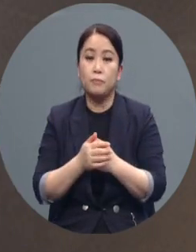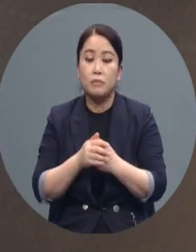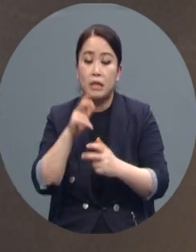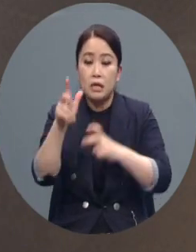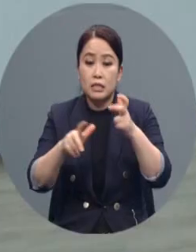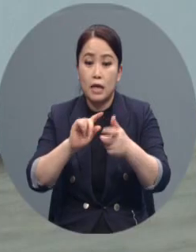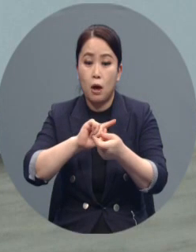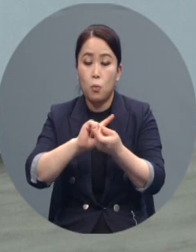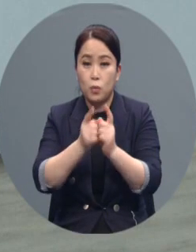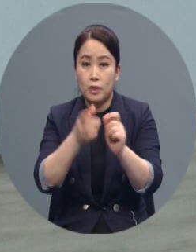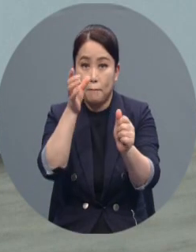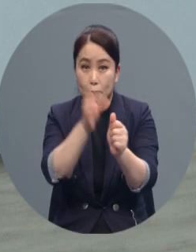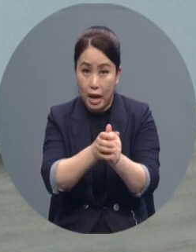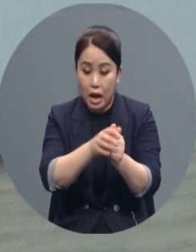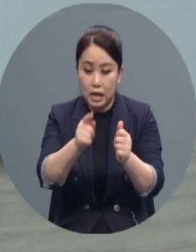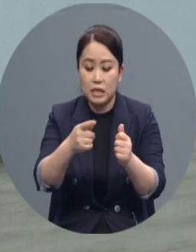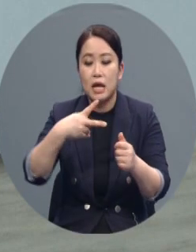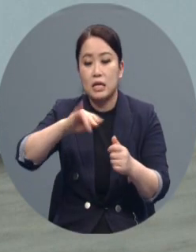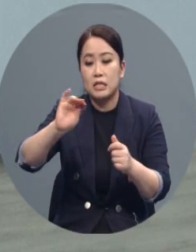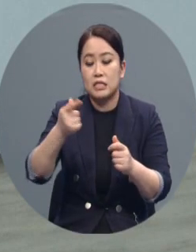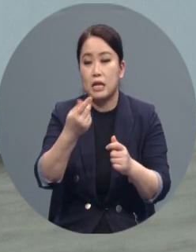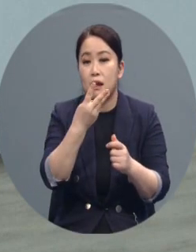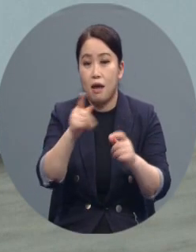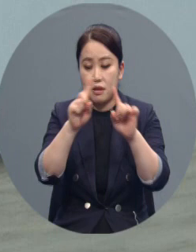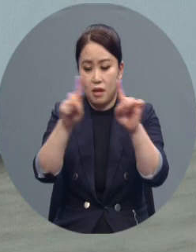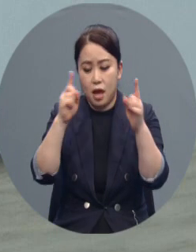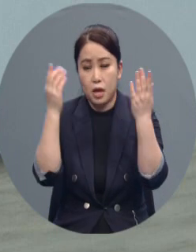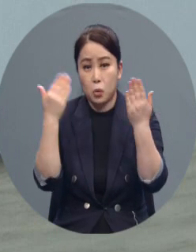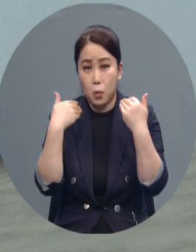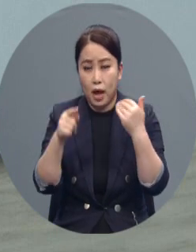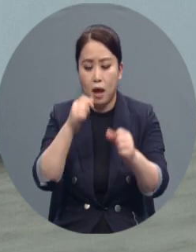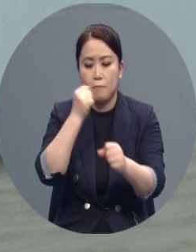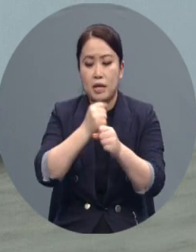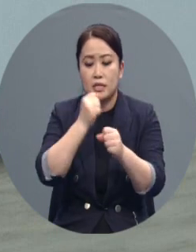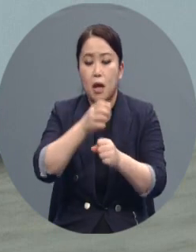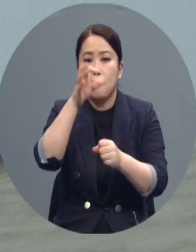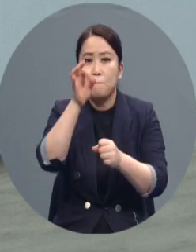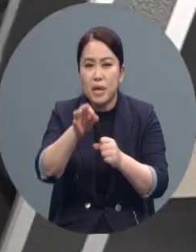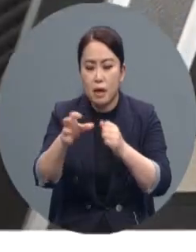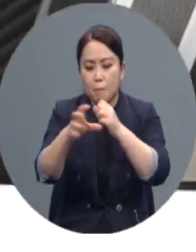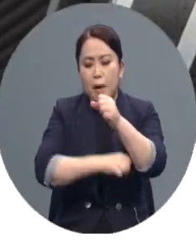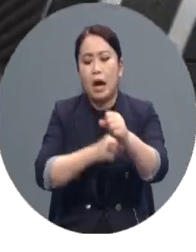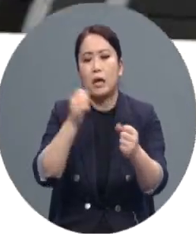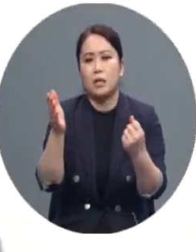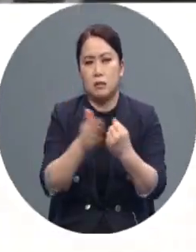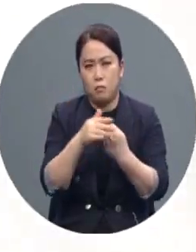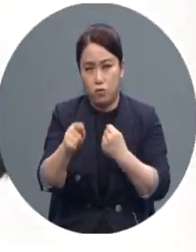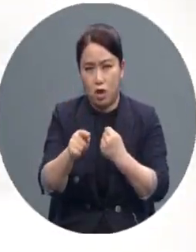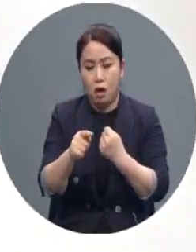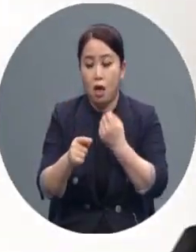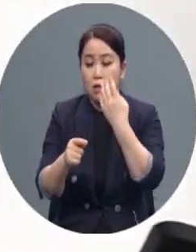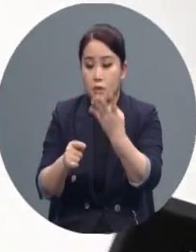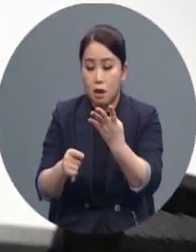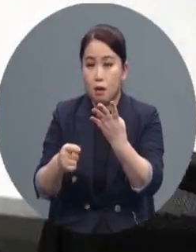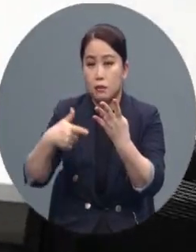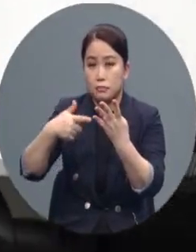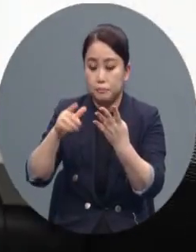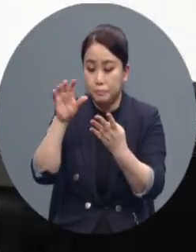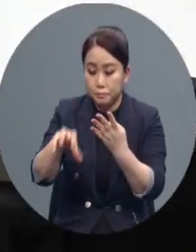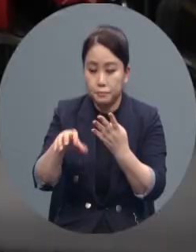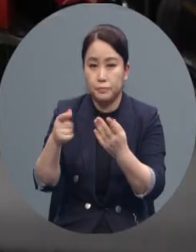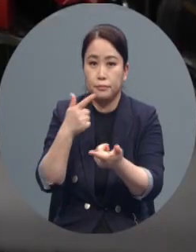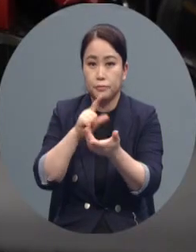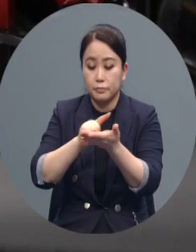사업 위탁기관 인 신라대 가 제작비를 빼돌려 있기 때문인데 이 마저도 4개 지자체는 현장에서